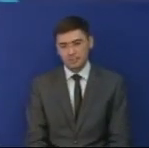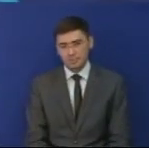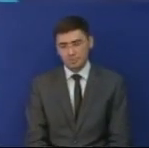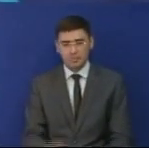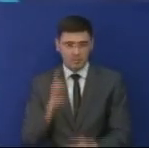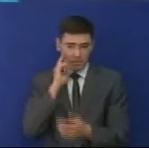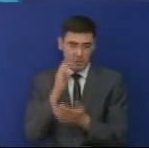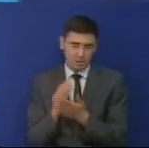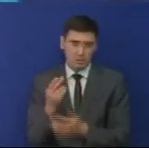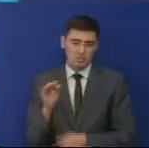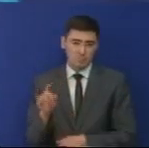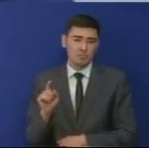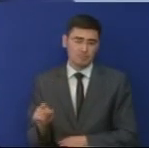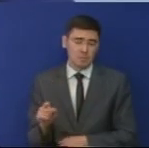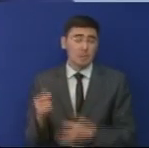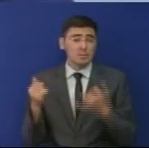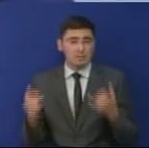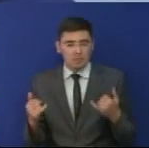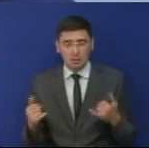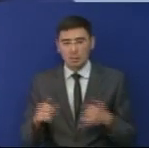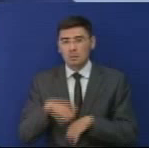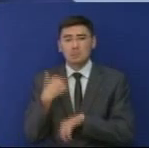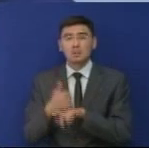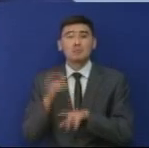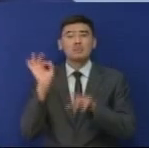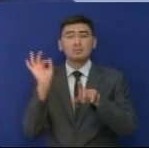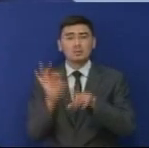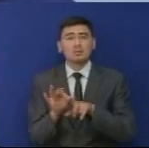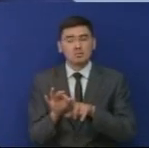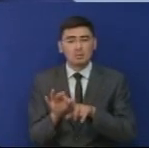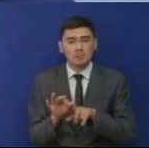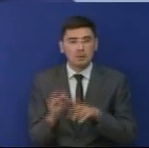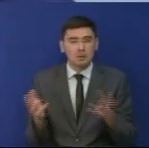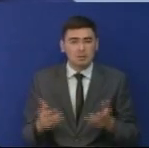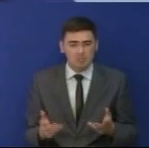есть спецслужбы. В основном сейчас задача стоит именно